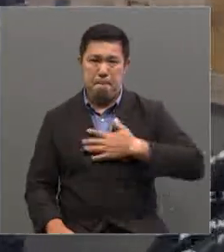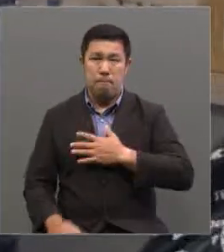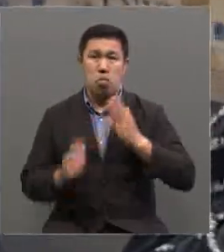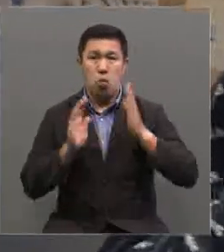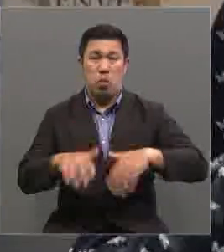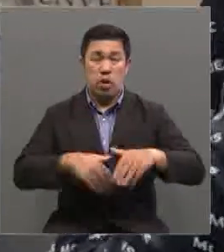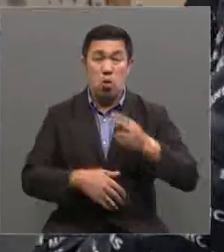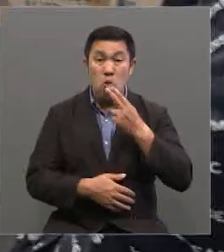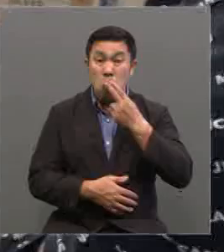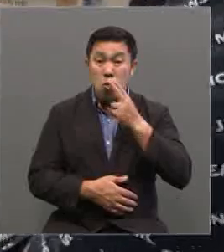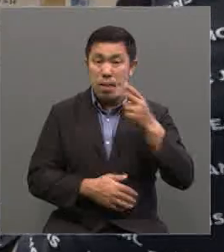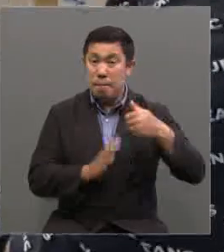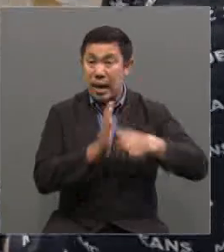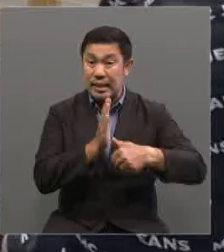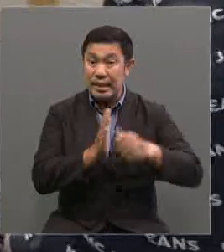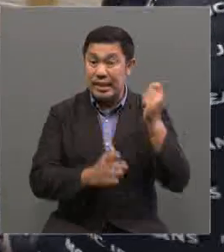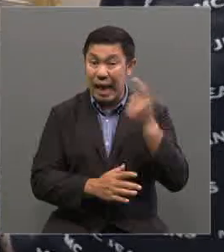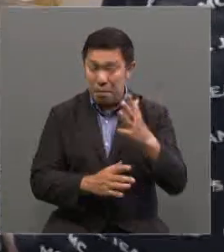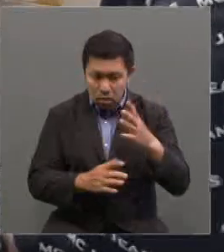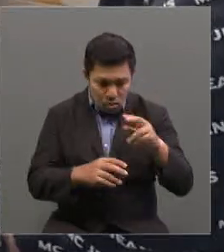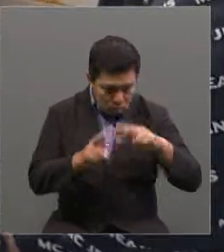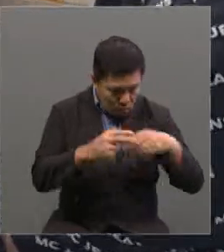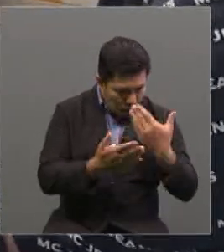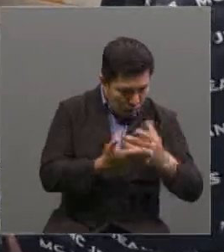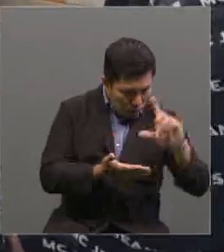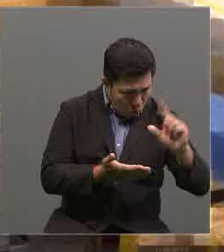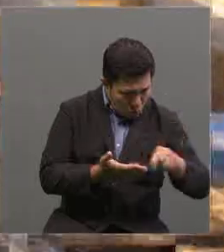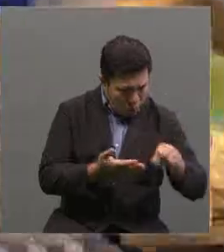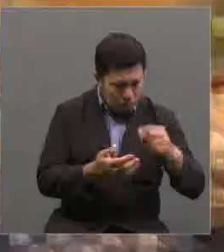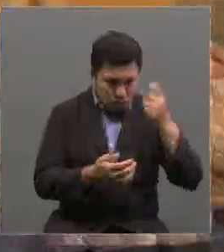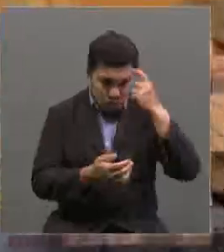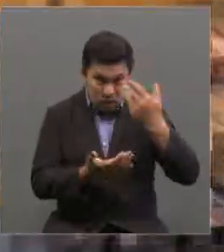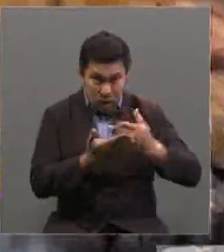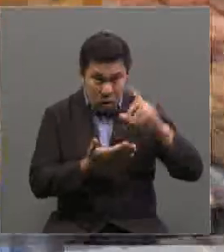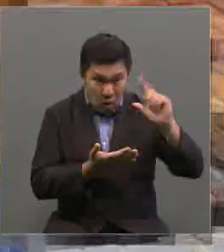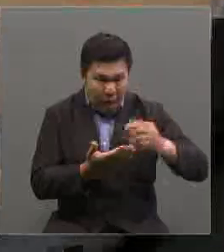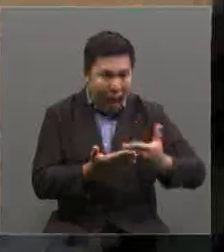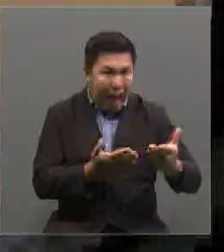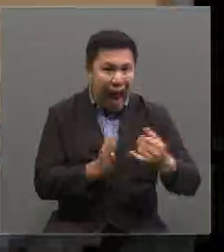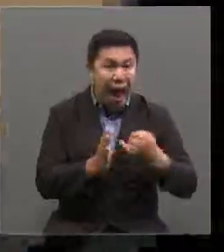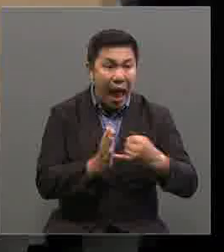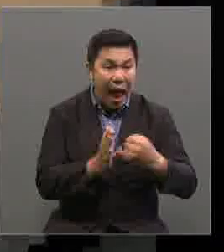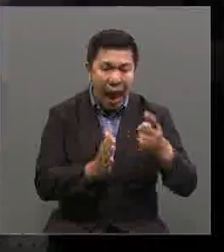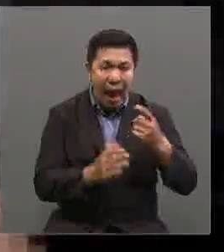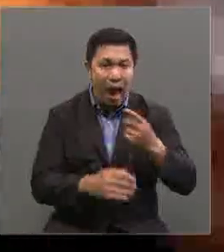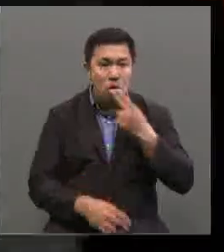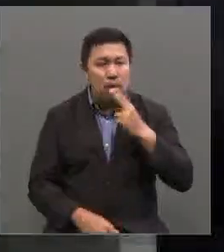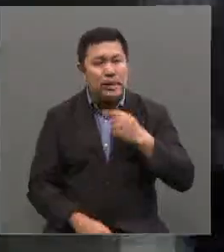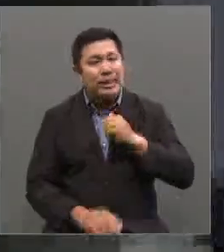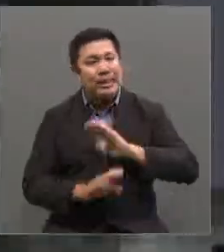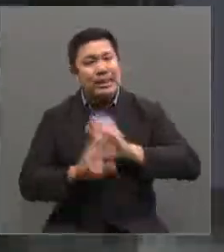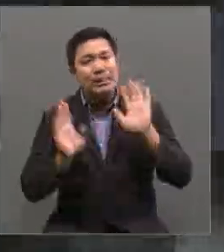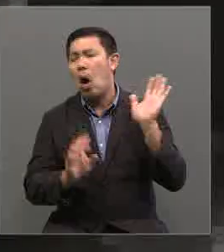เพราะว่าไอ้บุหรี่ที่ไม่เสียภาษีมันก็จะมีราคาถูกหลายคนพอมันถูกซื้อง่ายคิดจะอยากเลิก